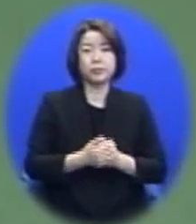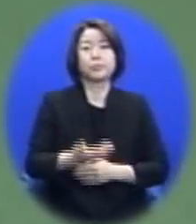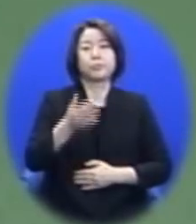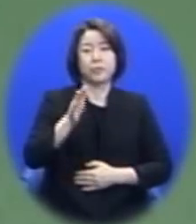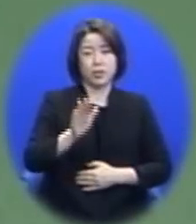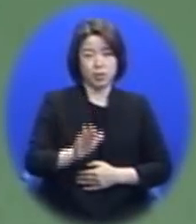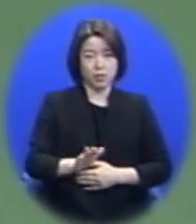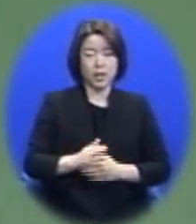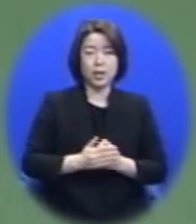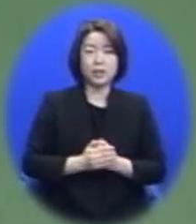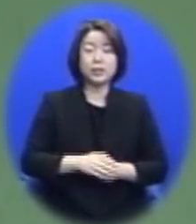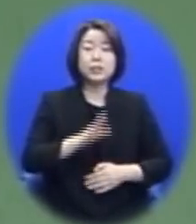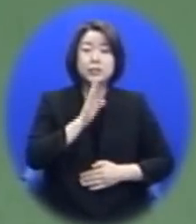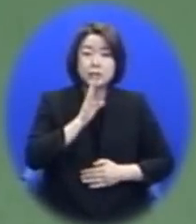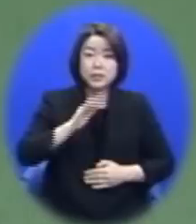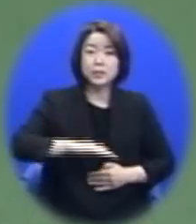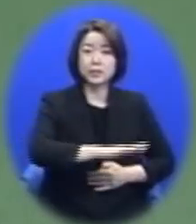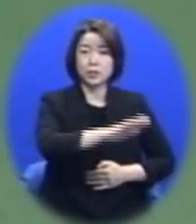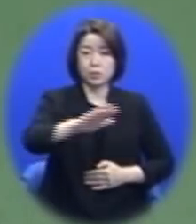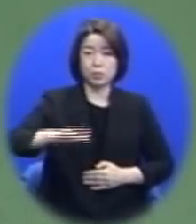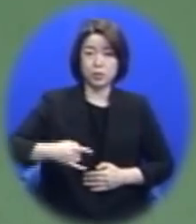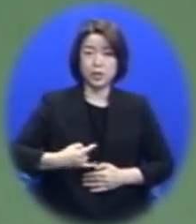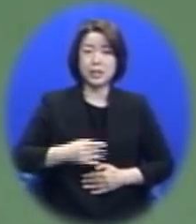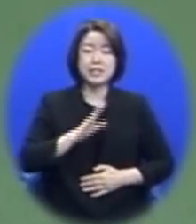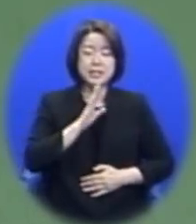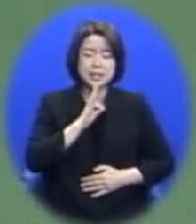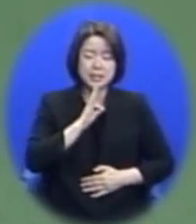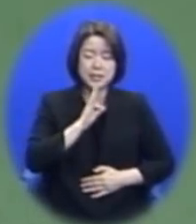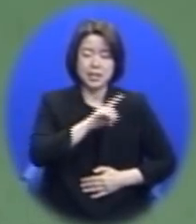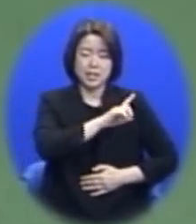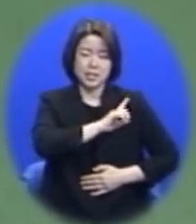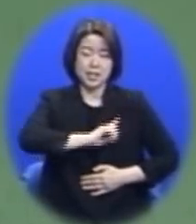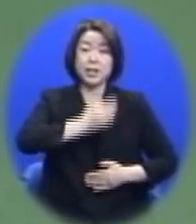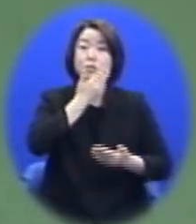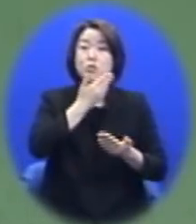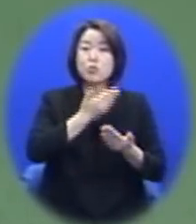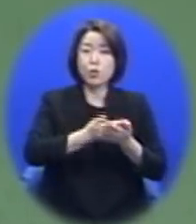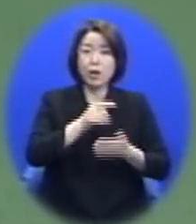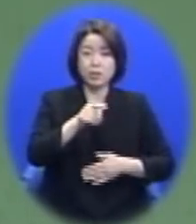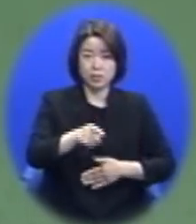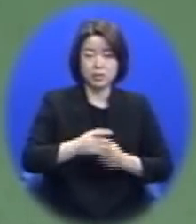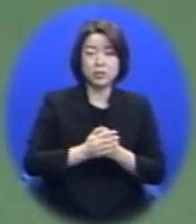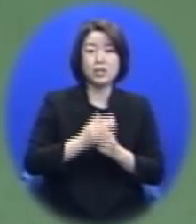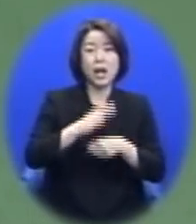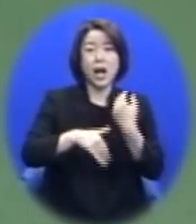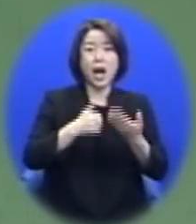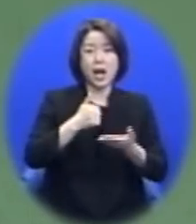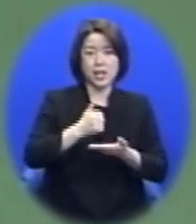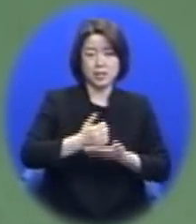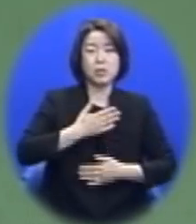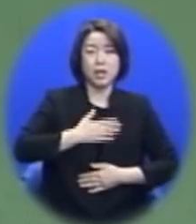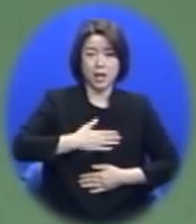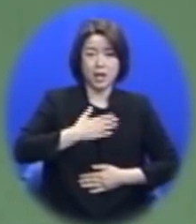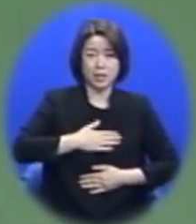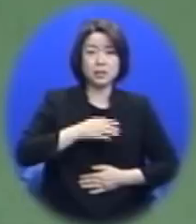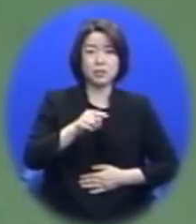그러나 진짜 우리에게 정말 필요한 것, 가장 중요한 것은 하나님을 아는